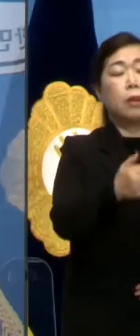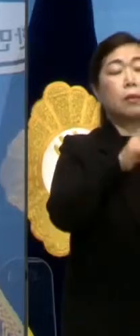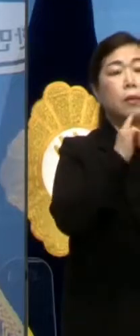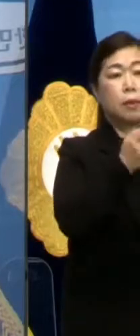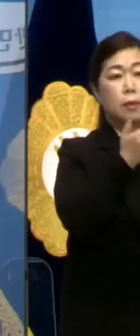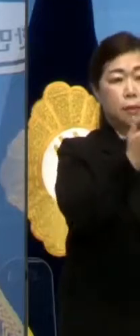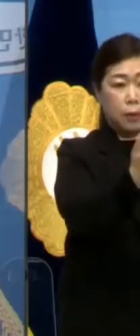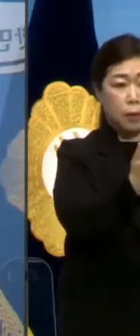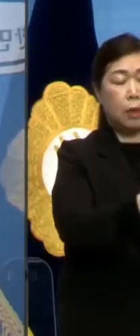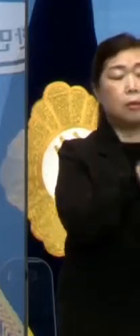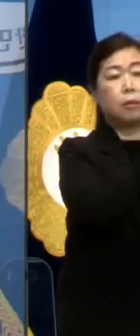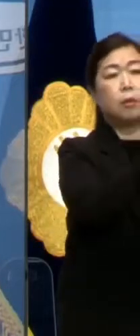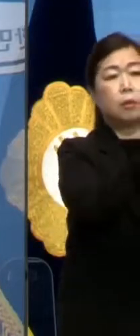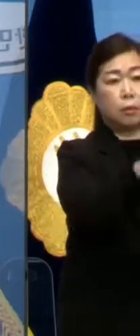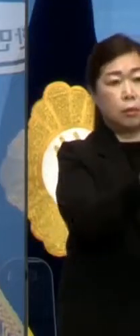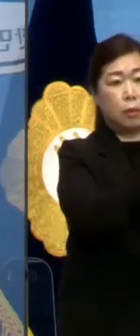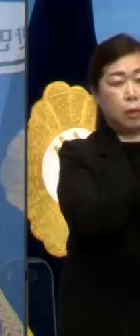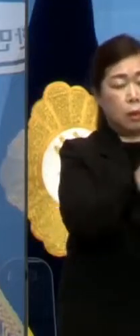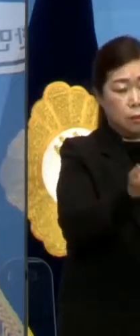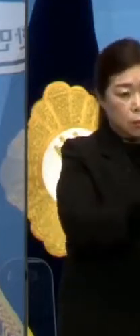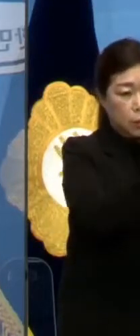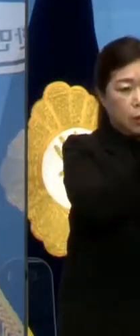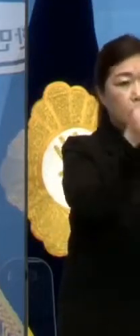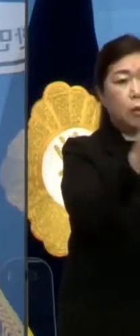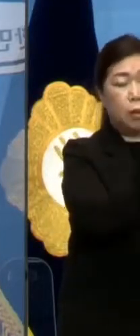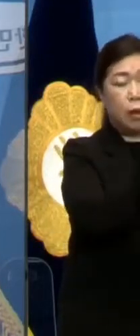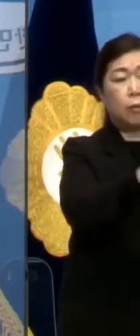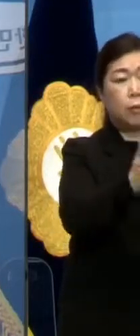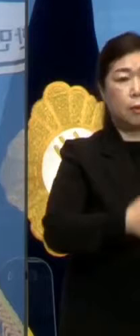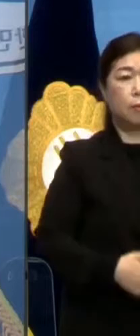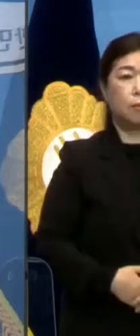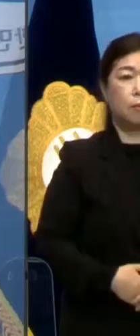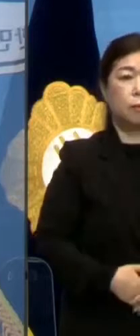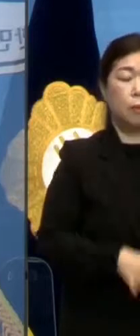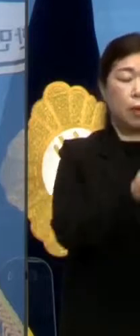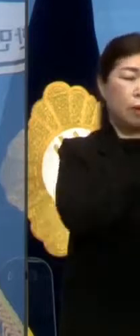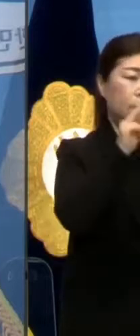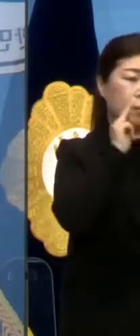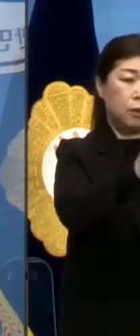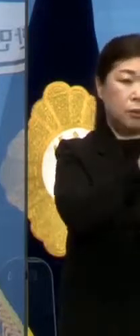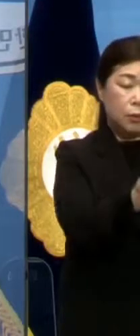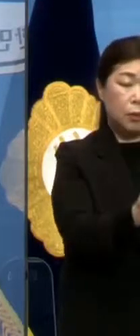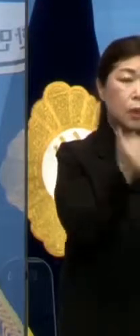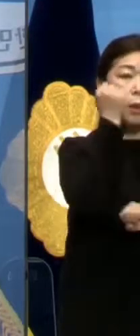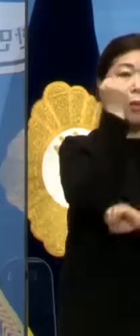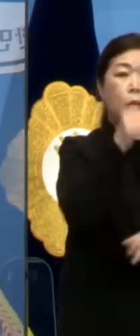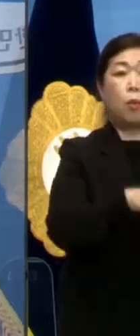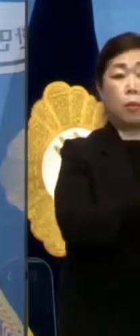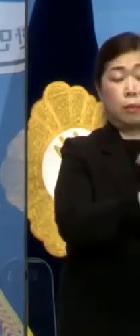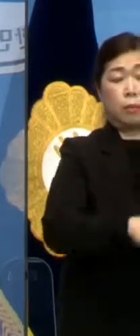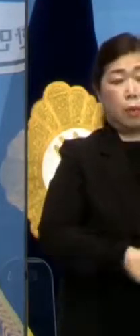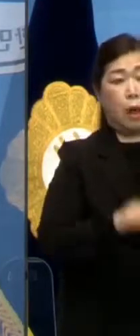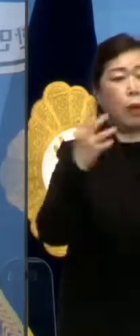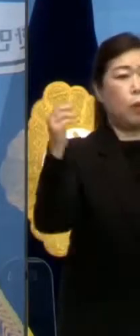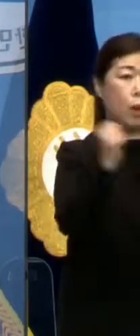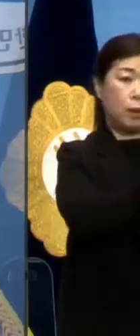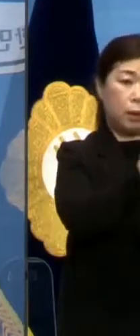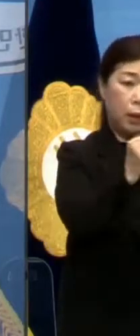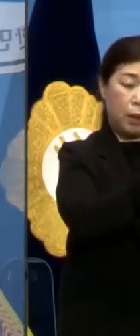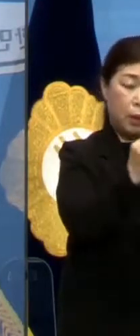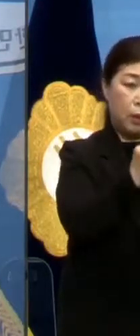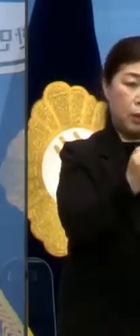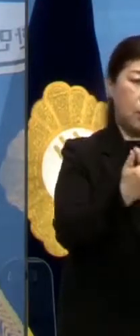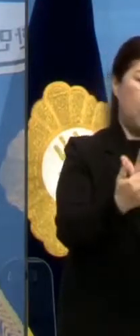말씀드립니다. 정인이의 죽음은 입양 때문이 아닙니다. 정인이의 비극적인 죽음의 근본적인 원인은